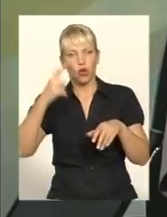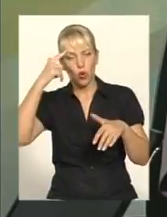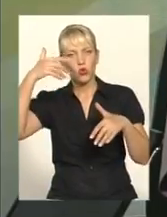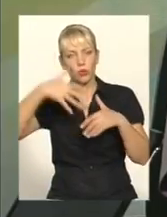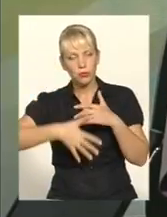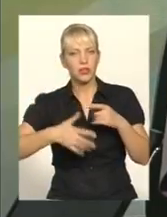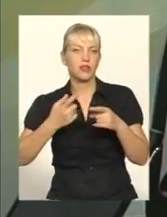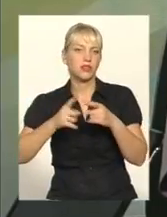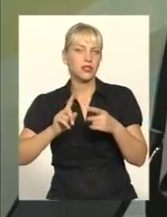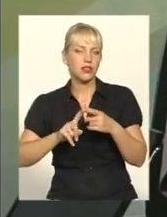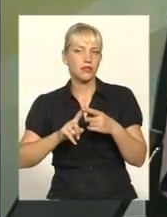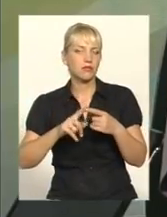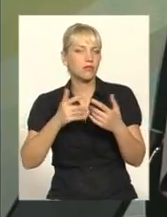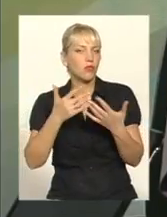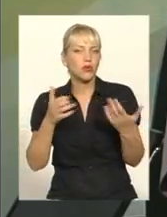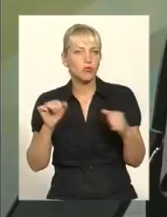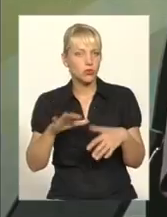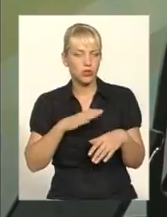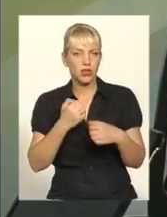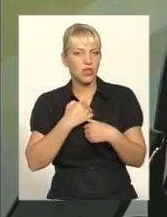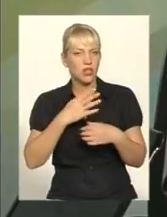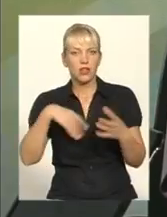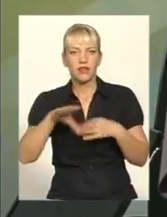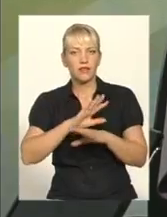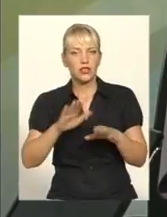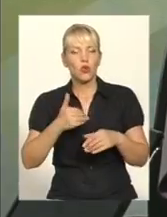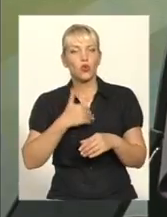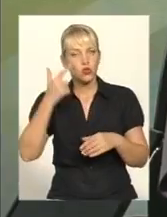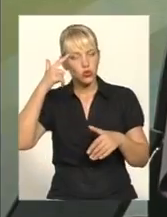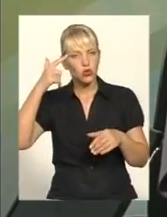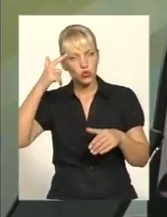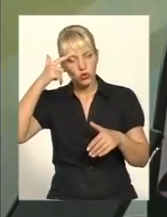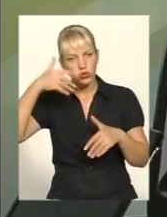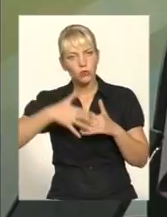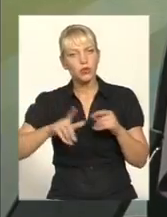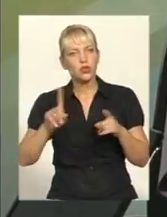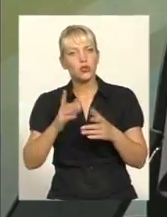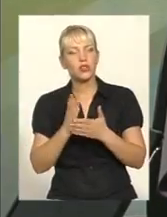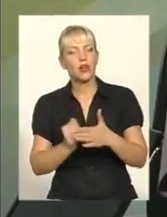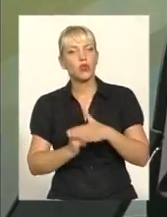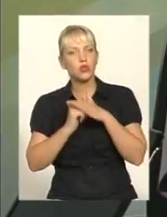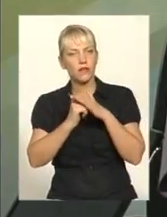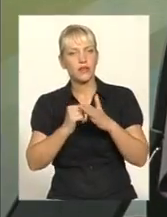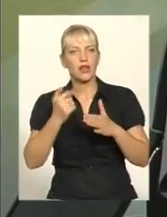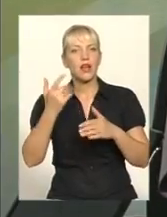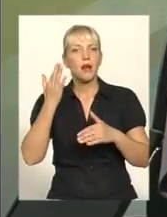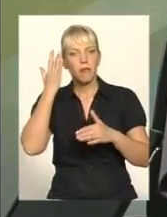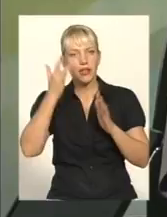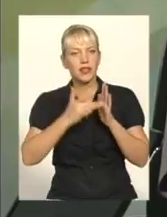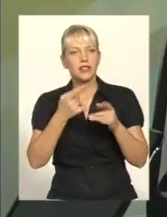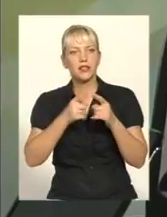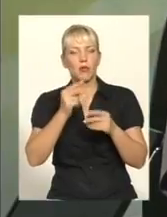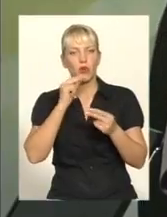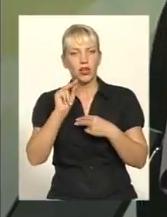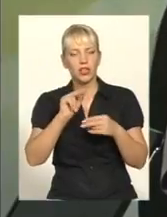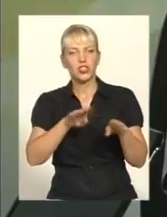жаль, не всі хочуть зрозуміти, що процес оптимізації має основну мету – це покращення рівня знань наших